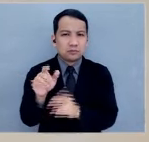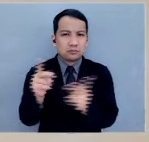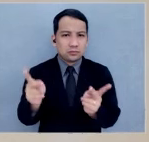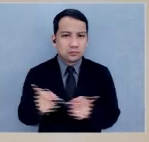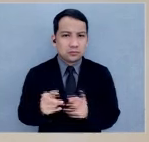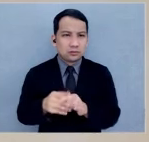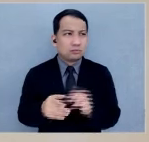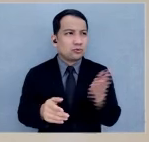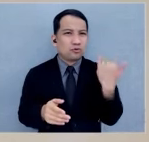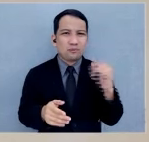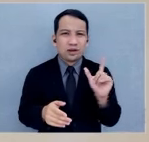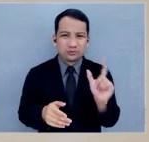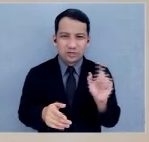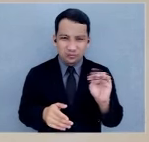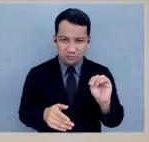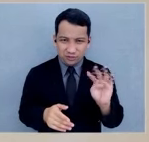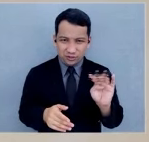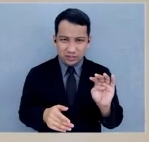2014 at